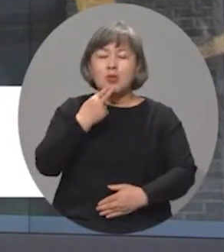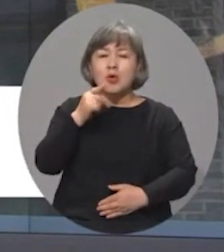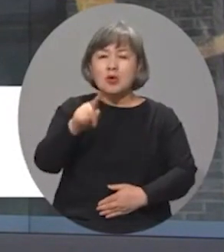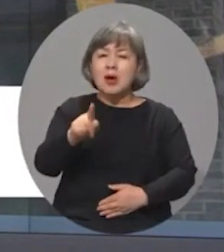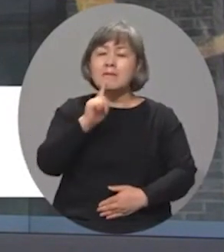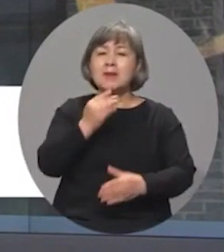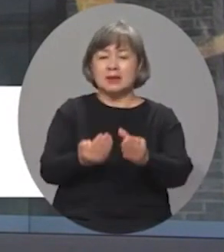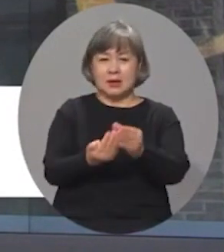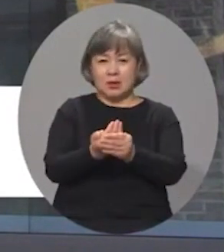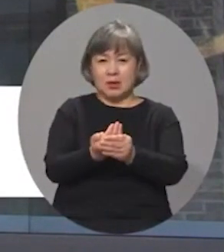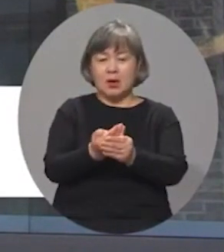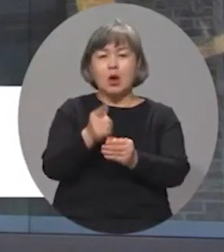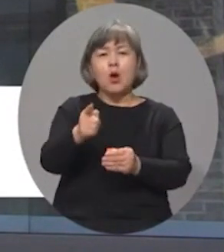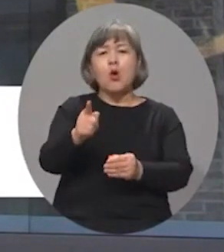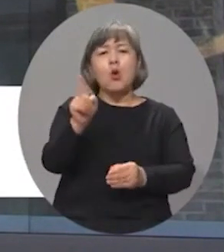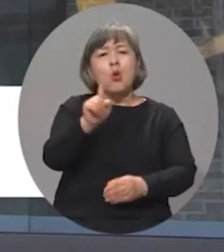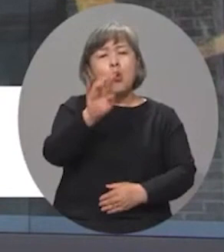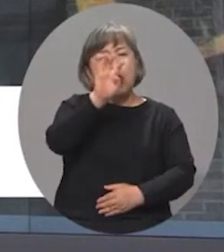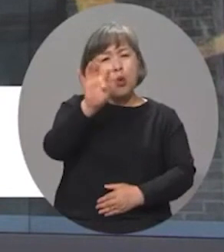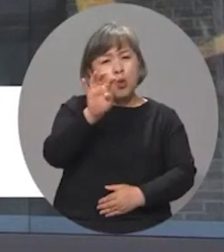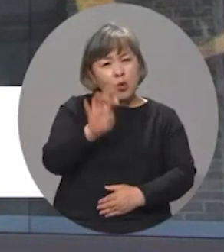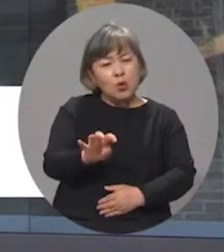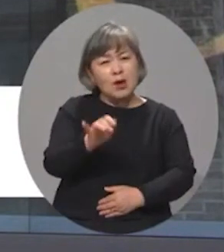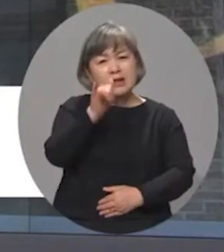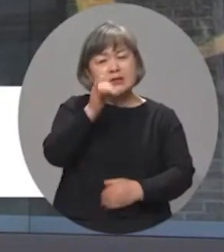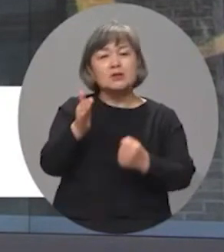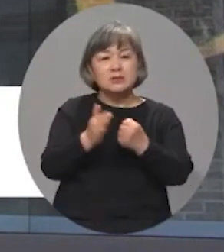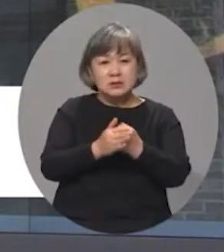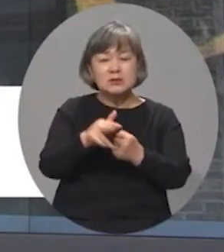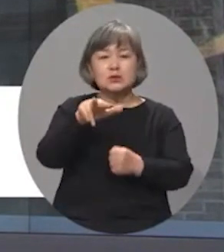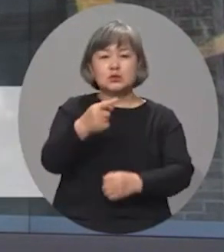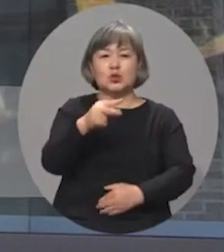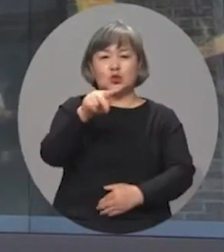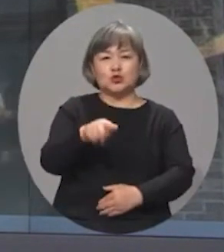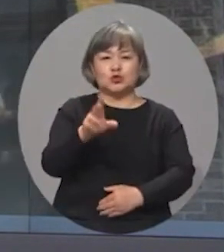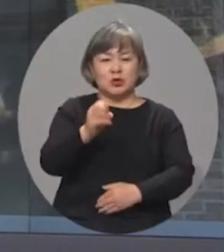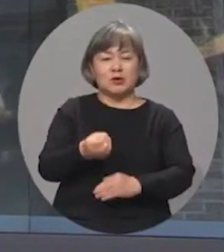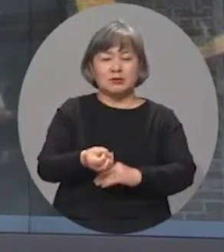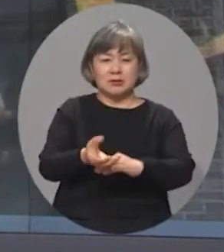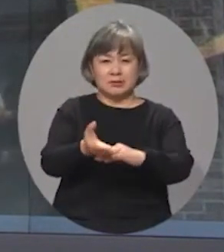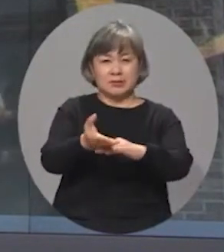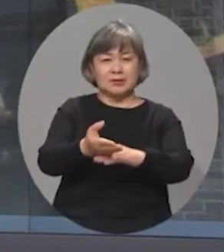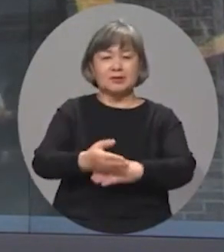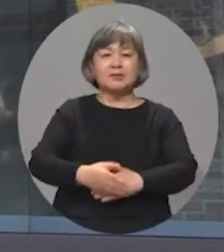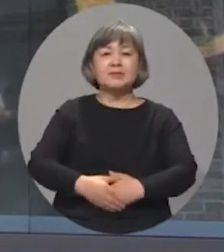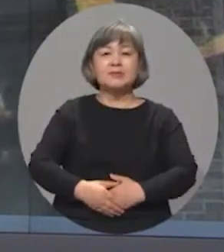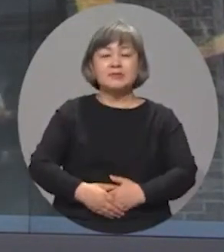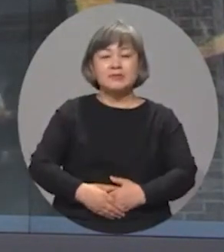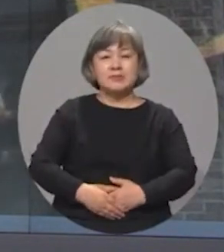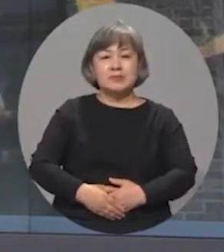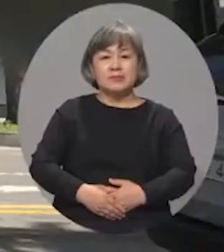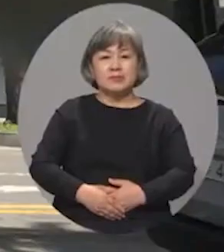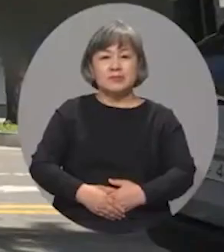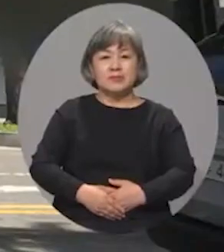거란 지적입니다. 도대체 어떤 과정이 숨어 있었던 건지 조수영 기자가 취재했습니다.